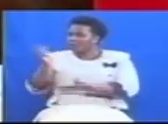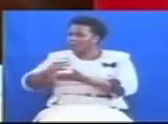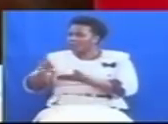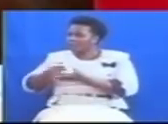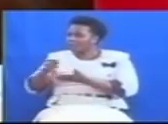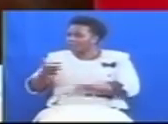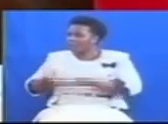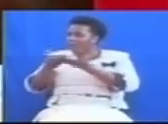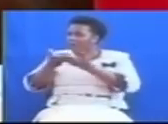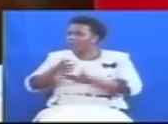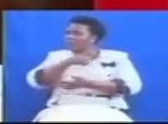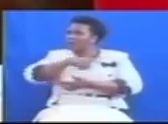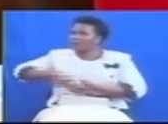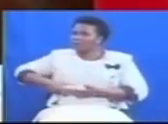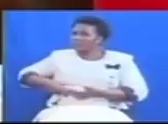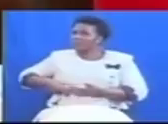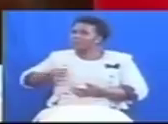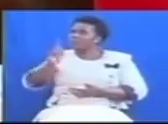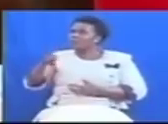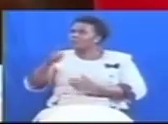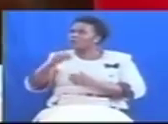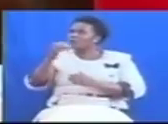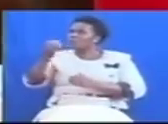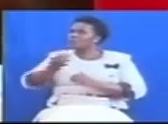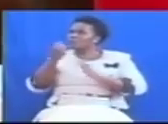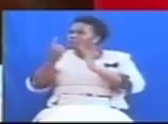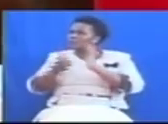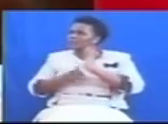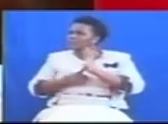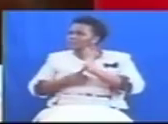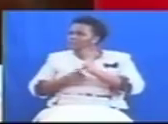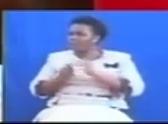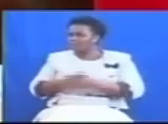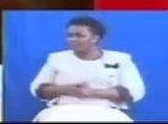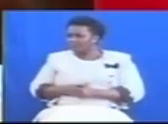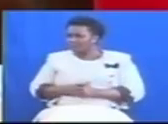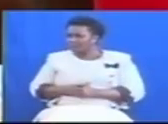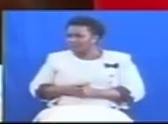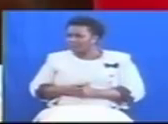itakuja tarehe 16 kwa mujibu wa ratiba ya mwezi huu,